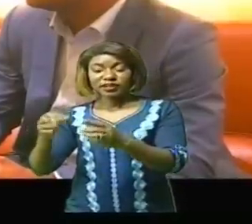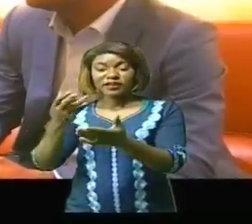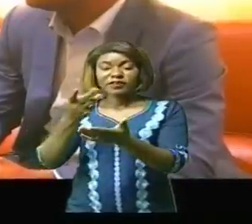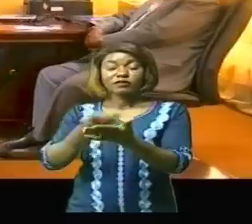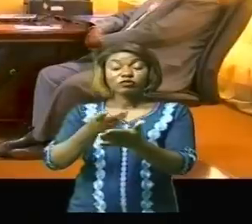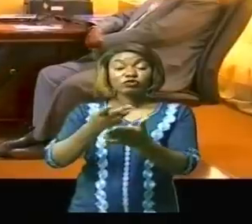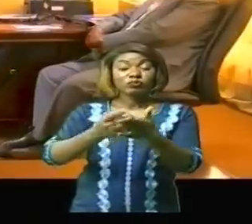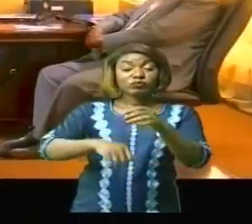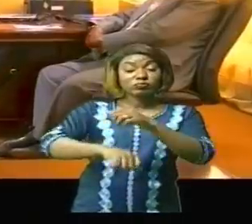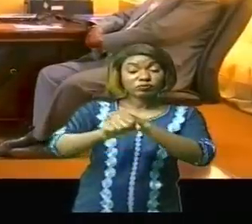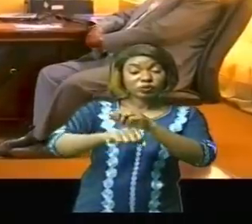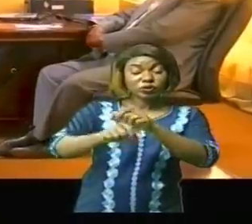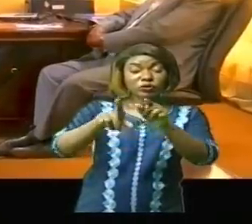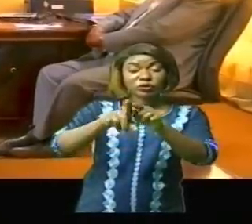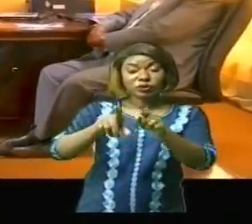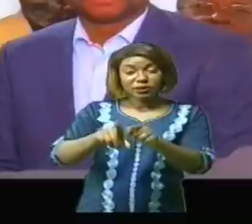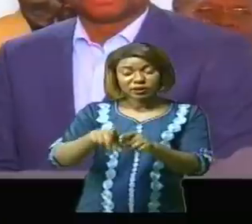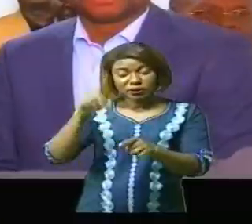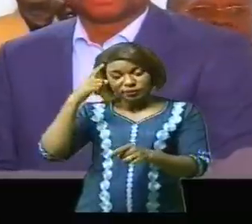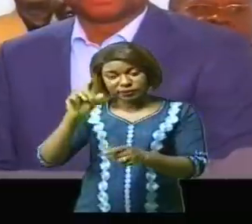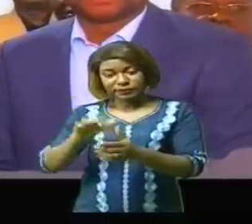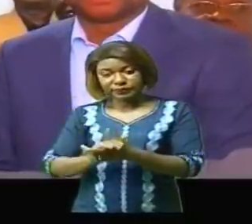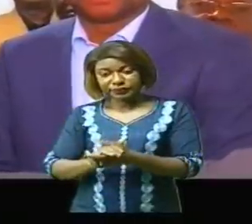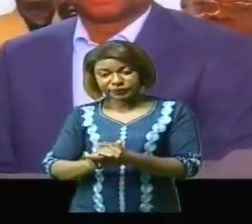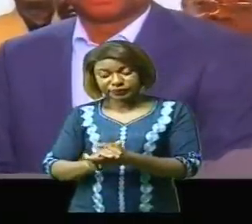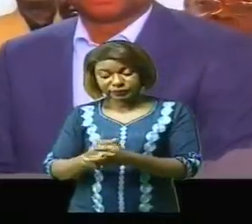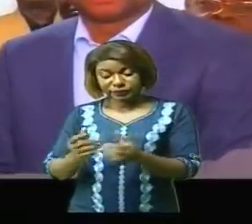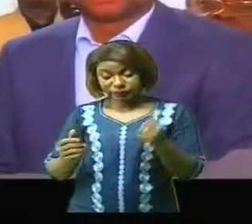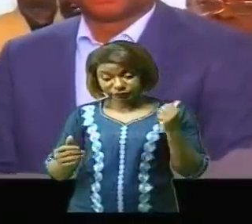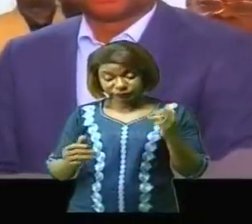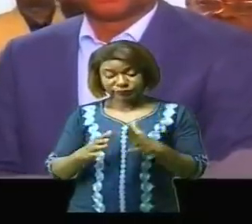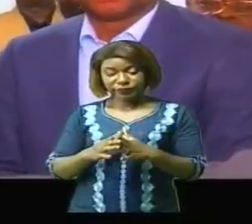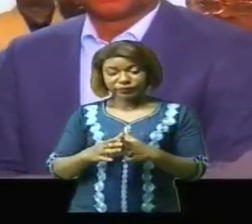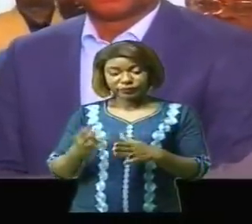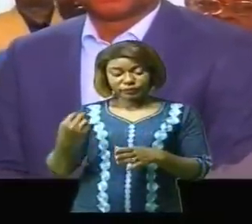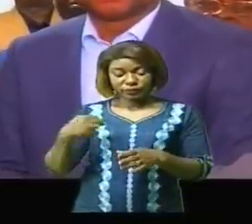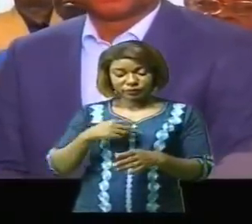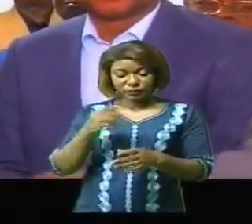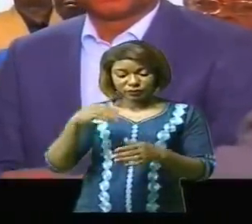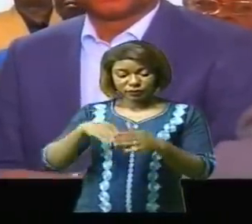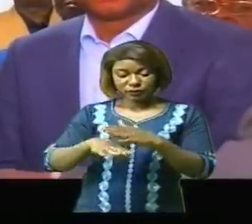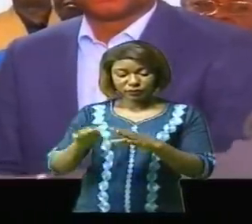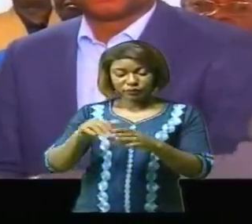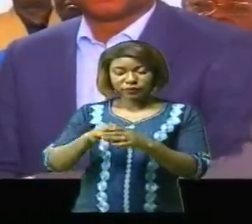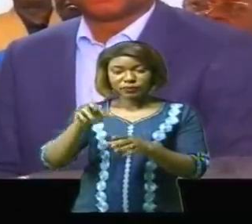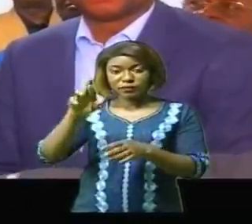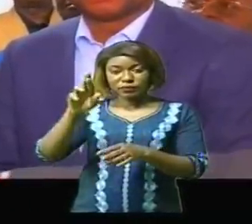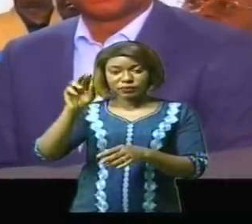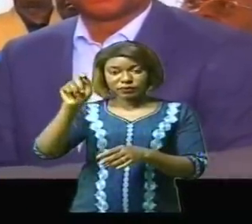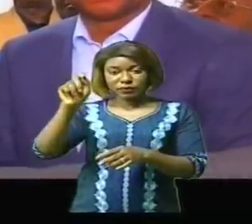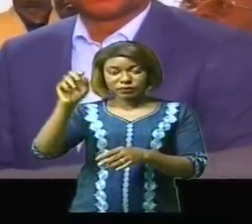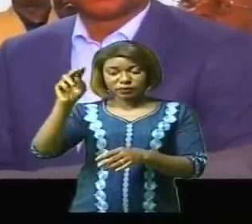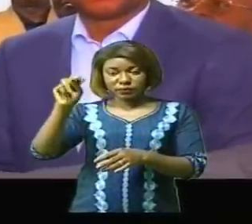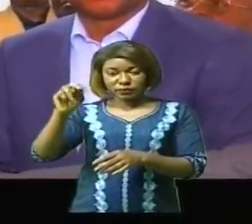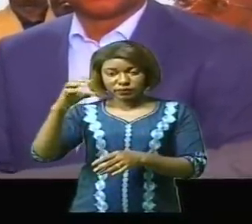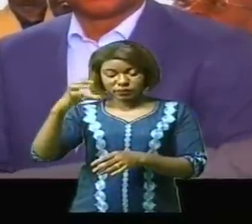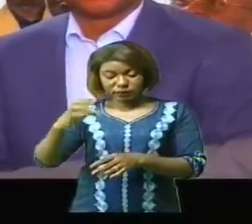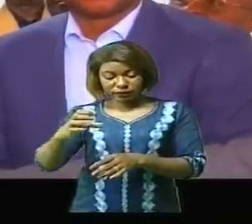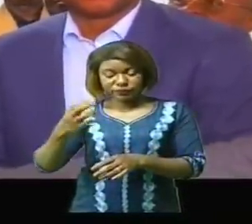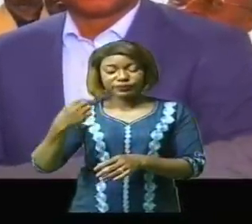en revue ce qui les opposait. Depuis que nous sommes à la tête de la RTNC, nous avons pris conscience de notre